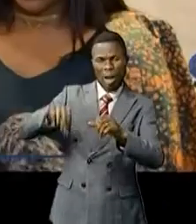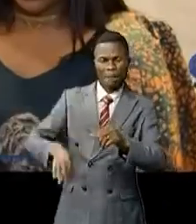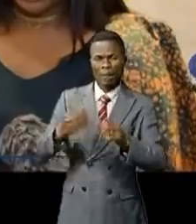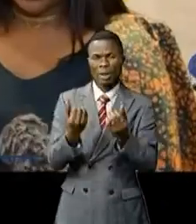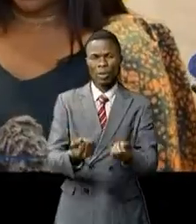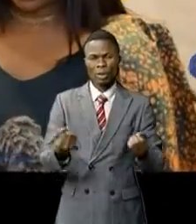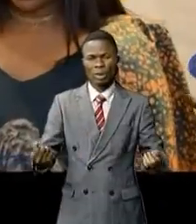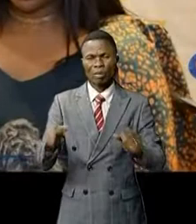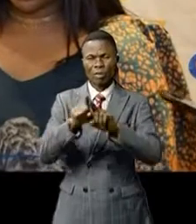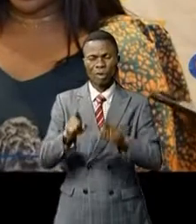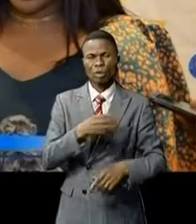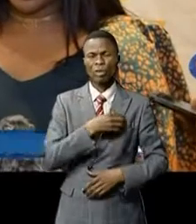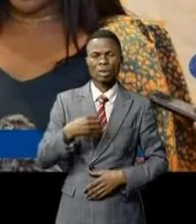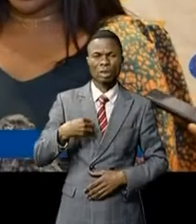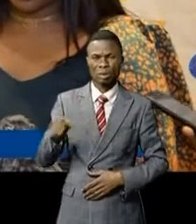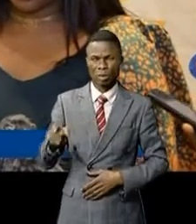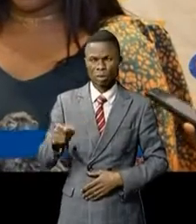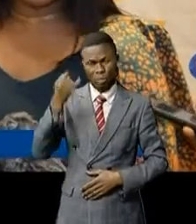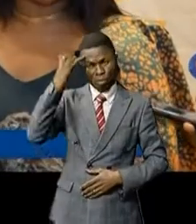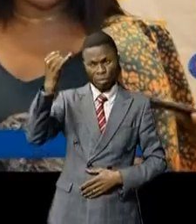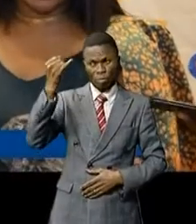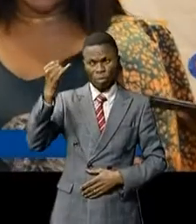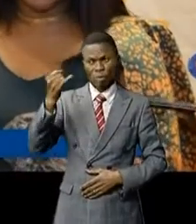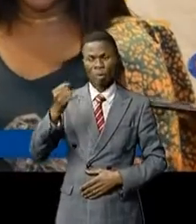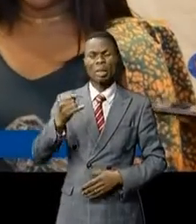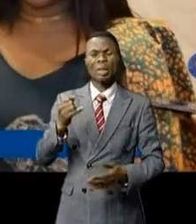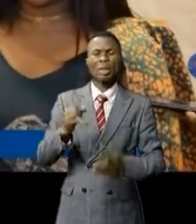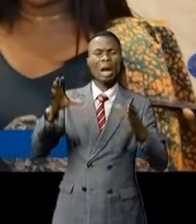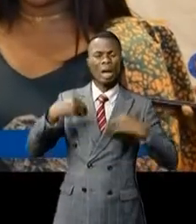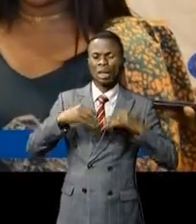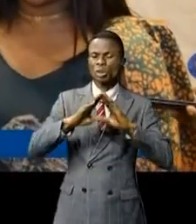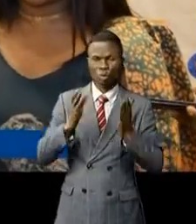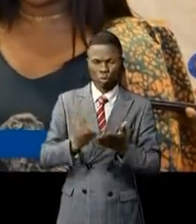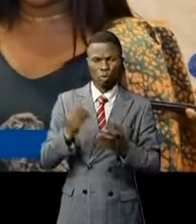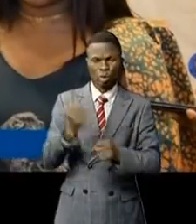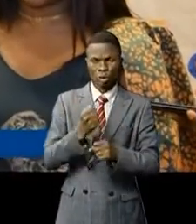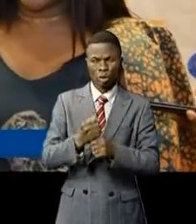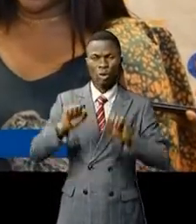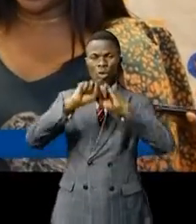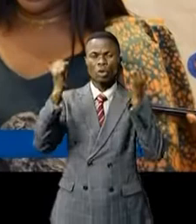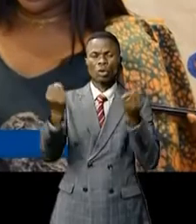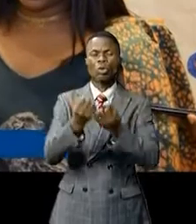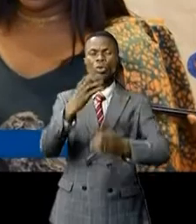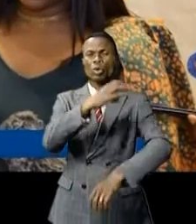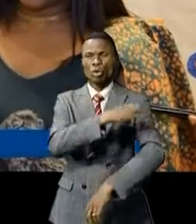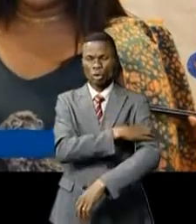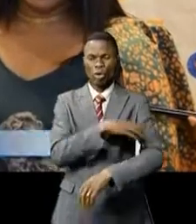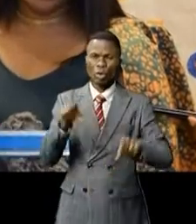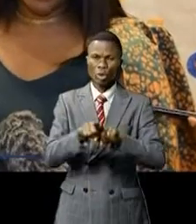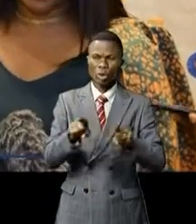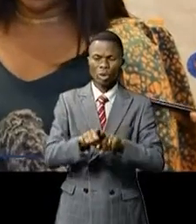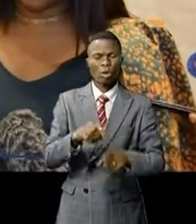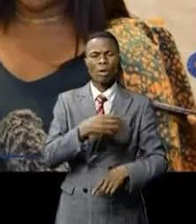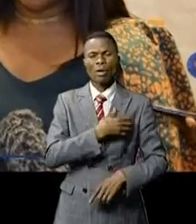enfants. Nous avons juste décidé de nous assumer en tant que société civile, en tant que